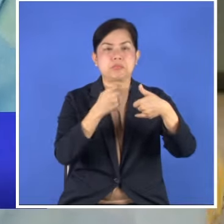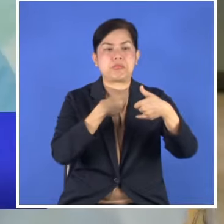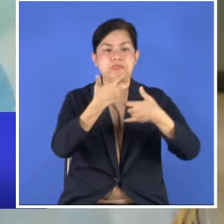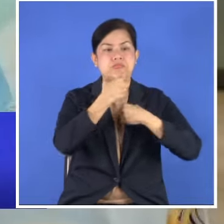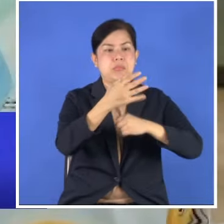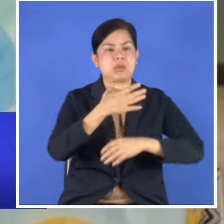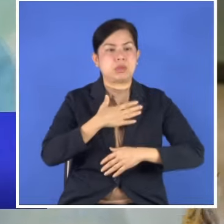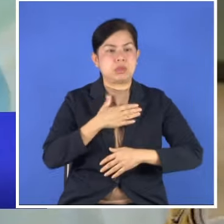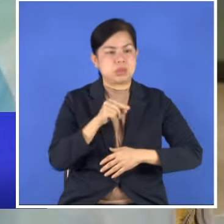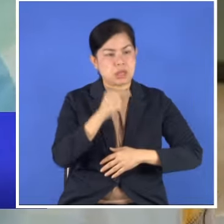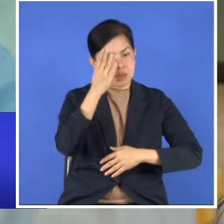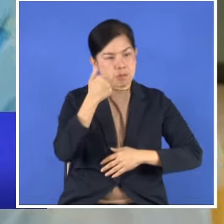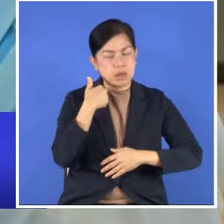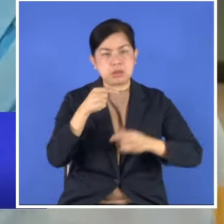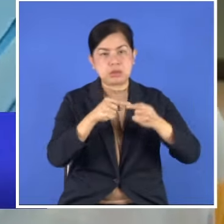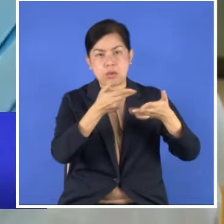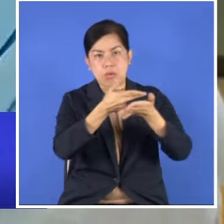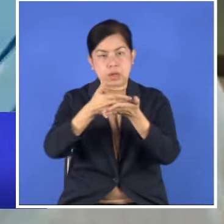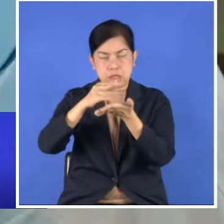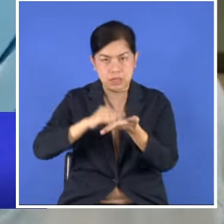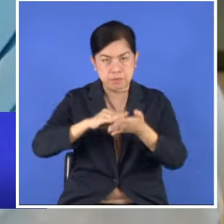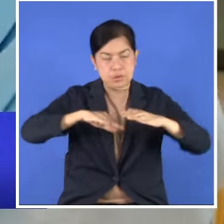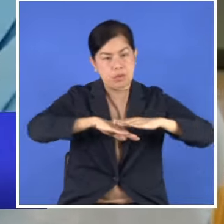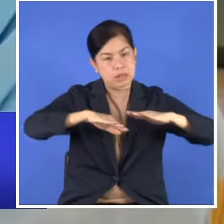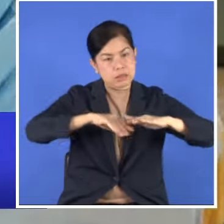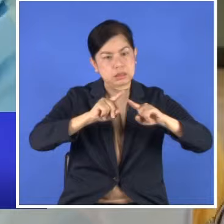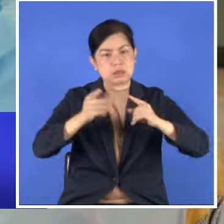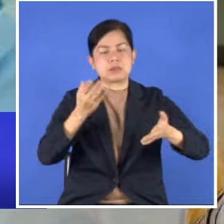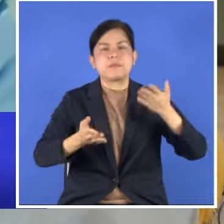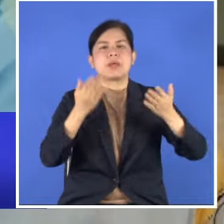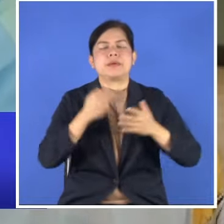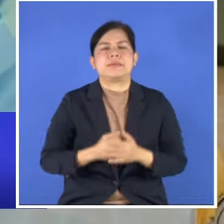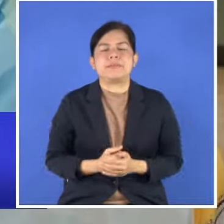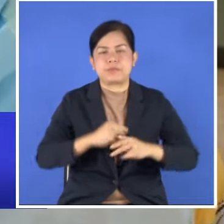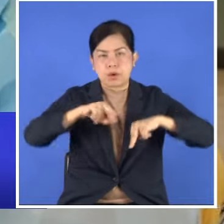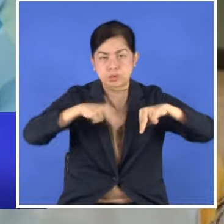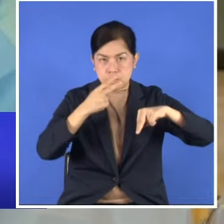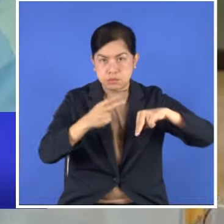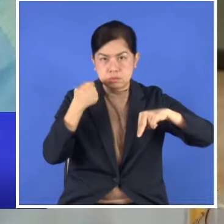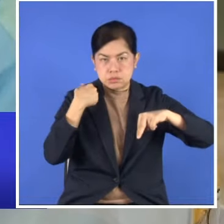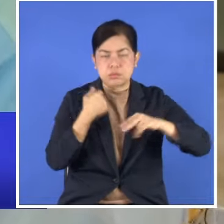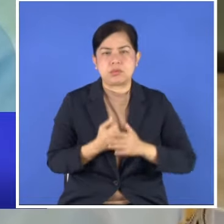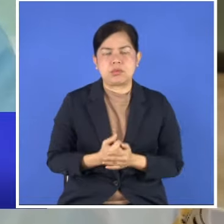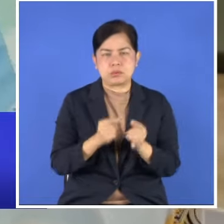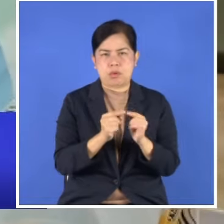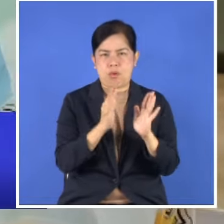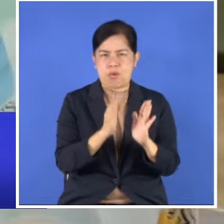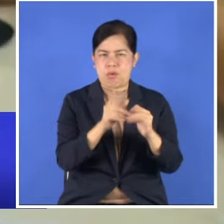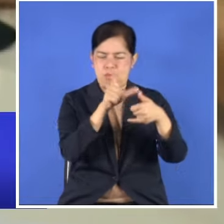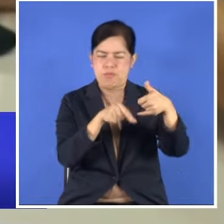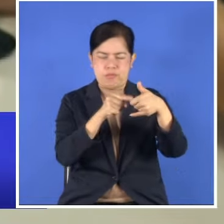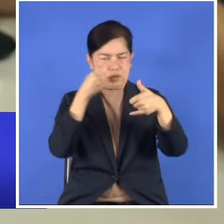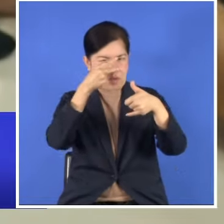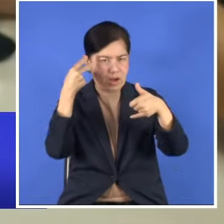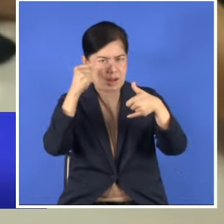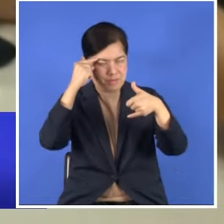ปิดไหมจะบันทึกภาพฉันได้หรือเปล่าตรวจสอบความเสียหายคุณผู้ชมคนร้ายเนี่ยมา2รอบรวม